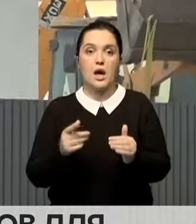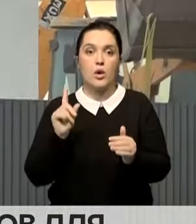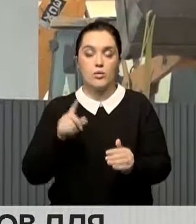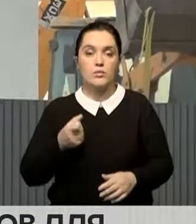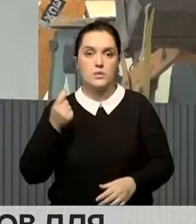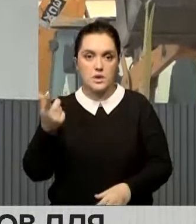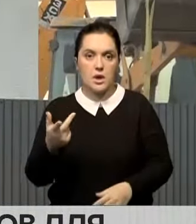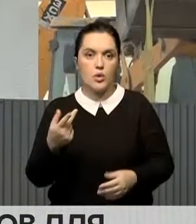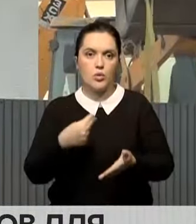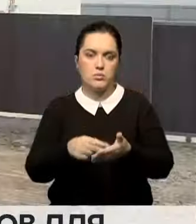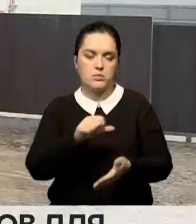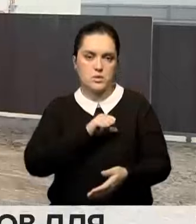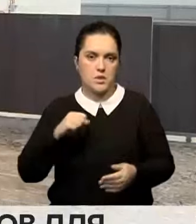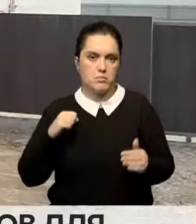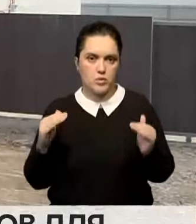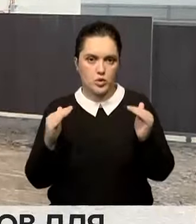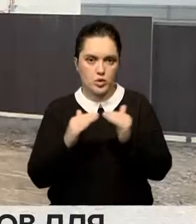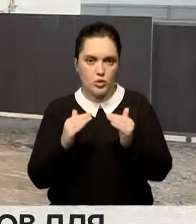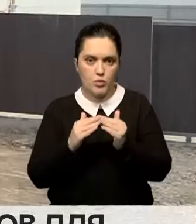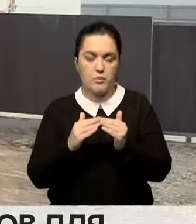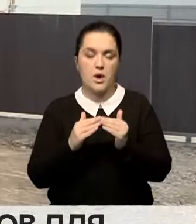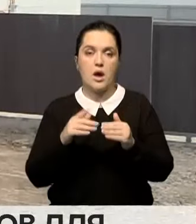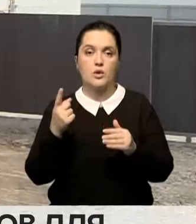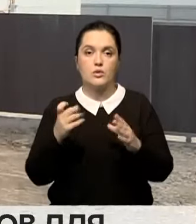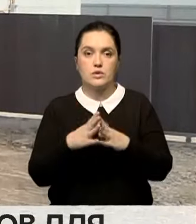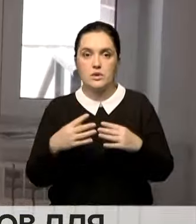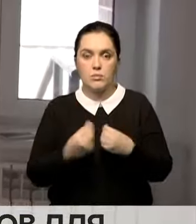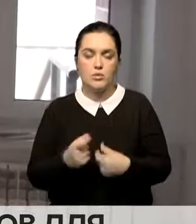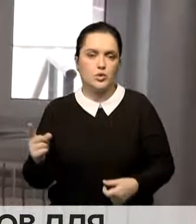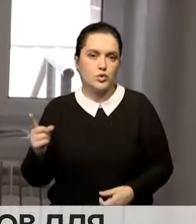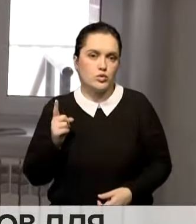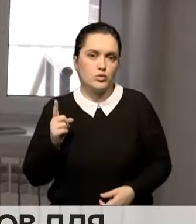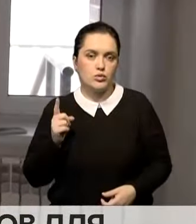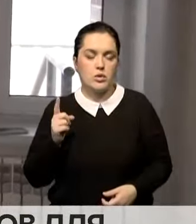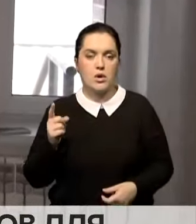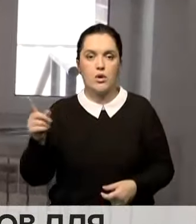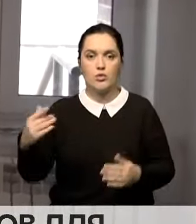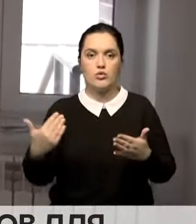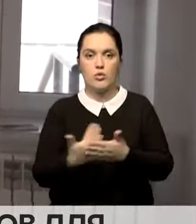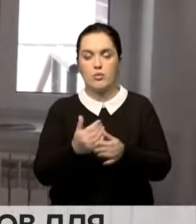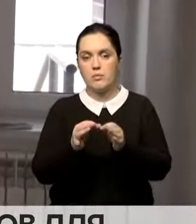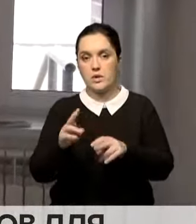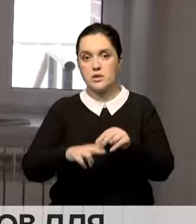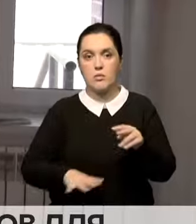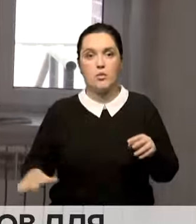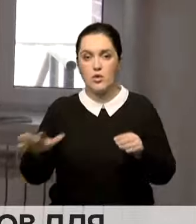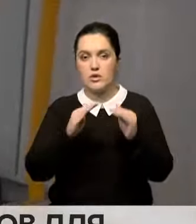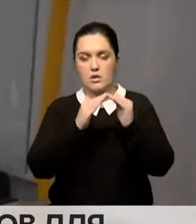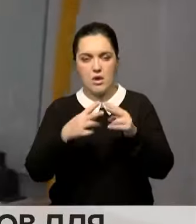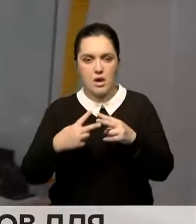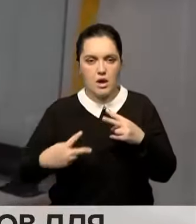предпочли построить дом самостоятельно 100 семей решили дождаться строительства нового микрорайона пло